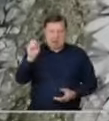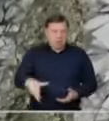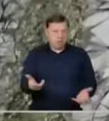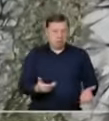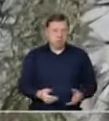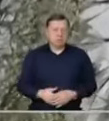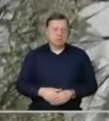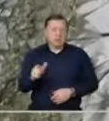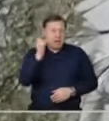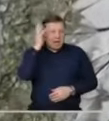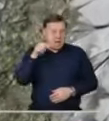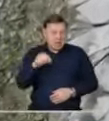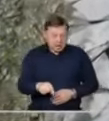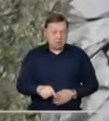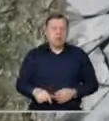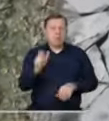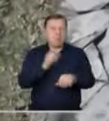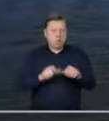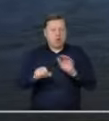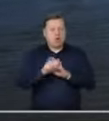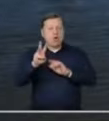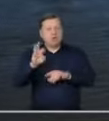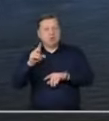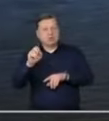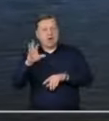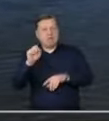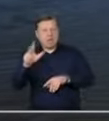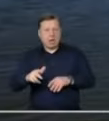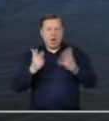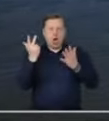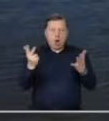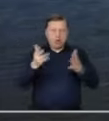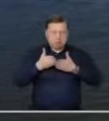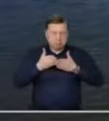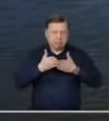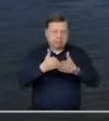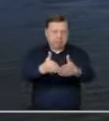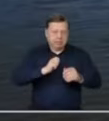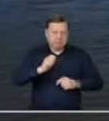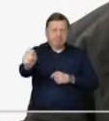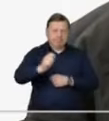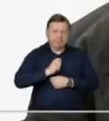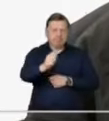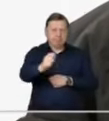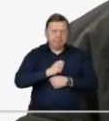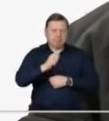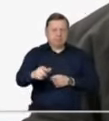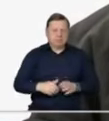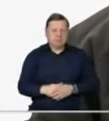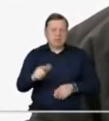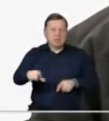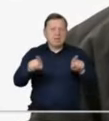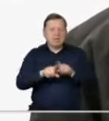Od wczesnego poranka na rozciągającym się od Płocka do Włocławka odcinku rzeki pracuje aż 8 lodołamaczy. Strażacy również patrolują